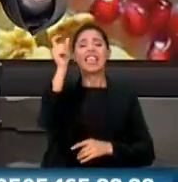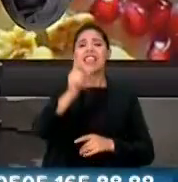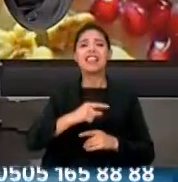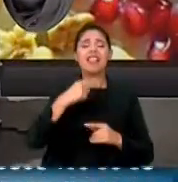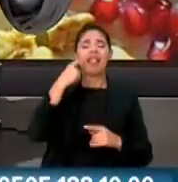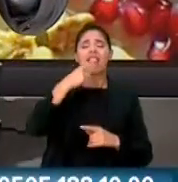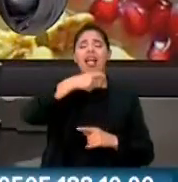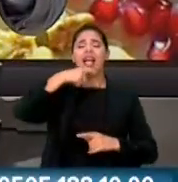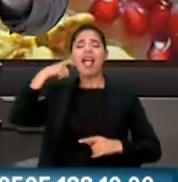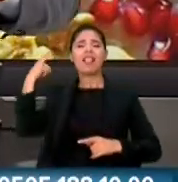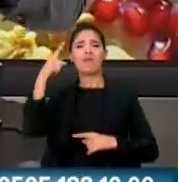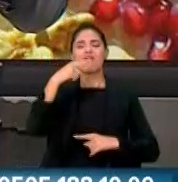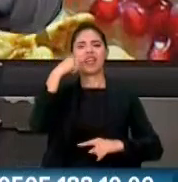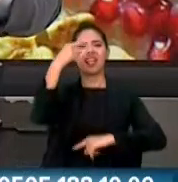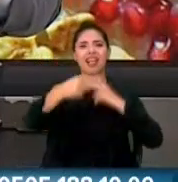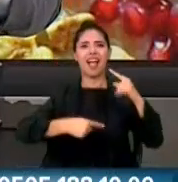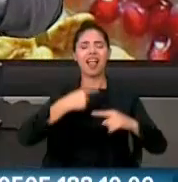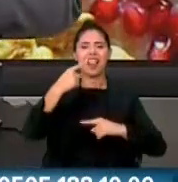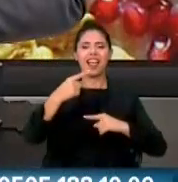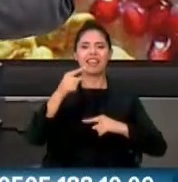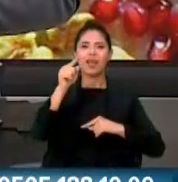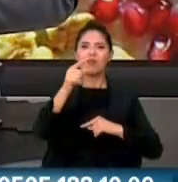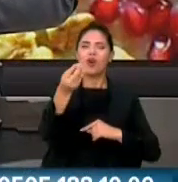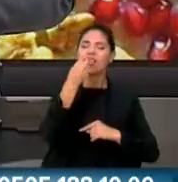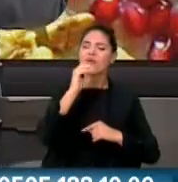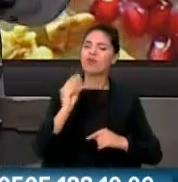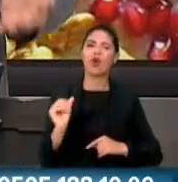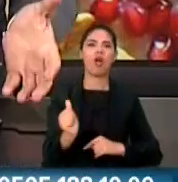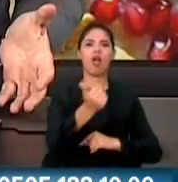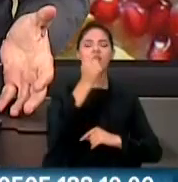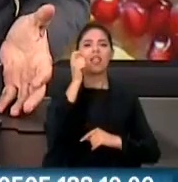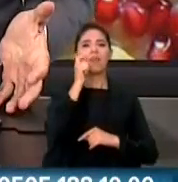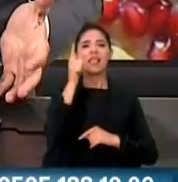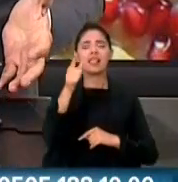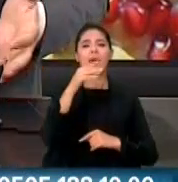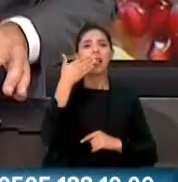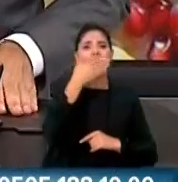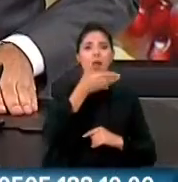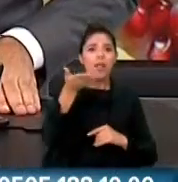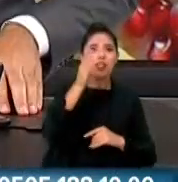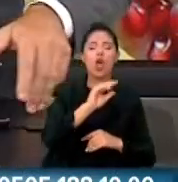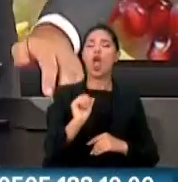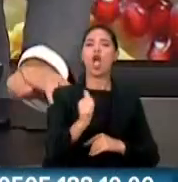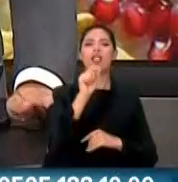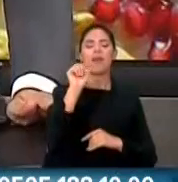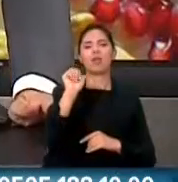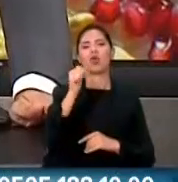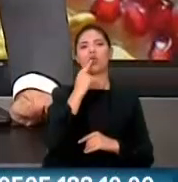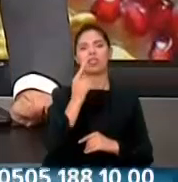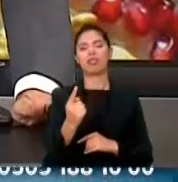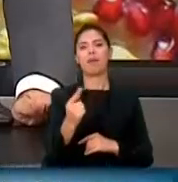kadar dayanıyor bu gelenek. Ve öyle bir yiyecek aşure. İslamiyet'te Ramazan'dan sonraki en önemli günlerden biri. Aynı